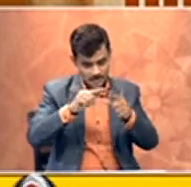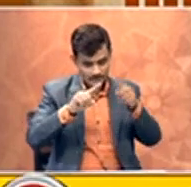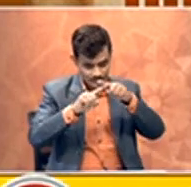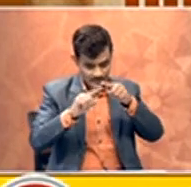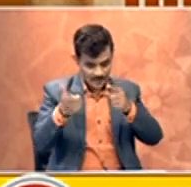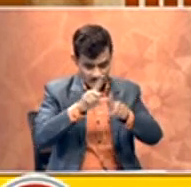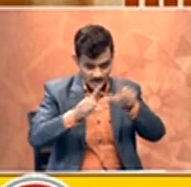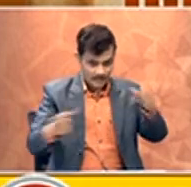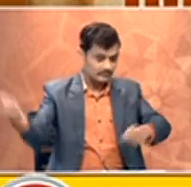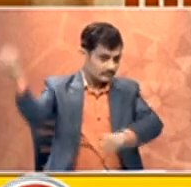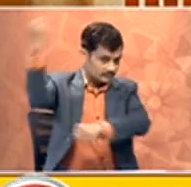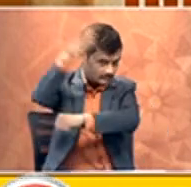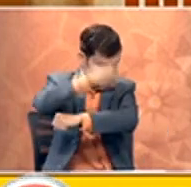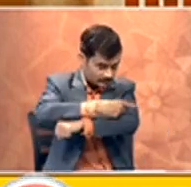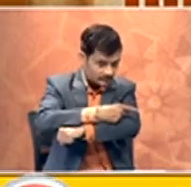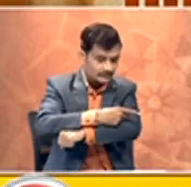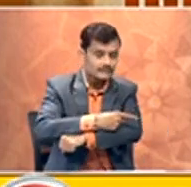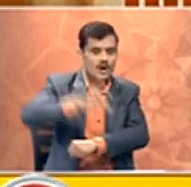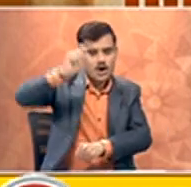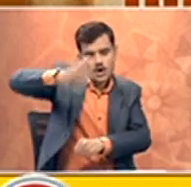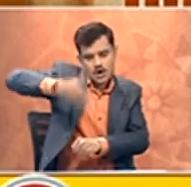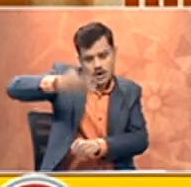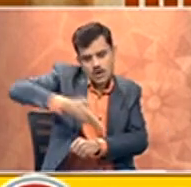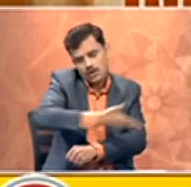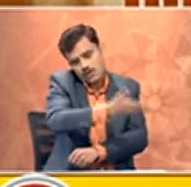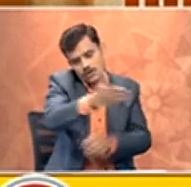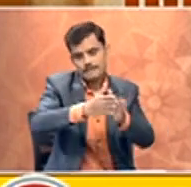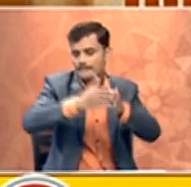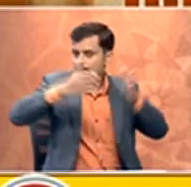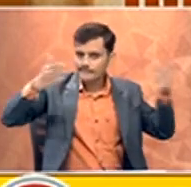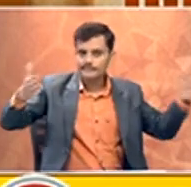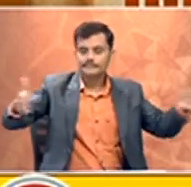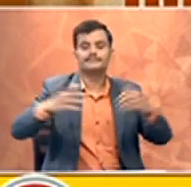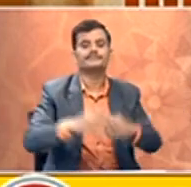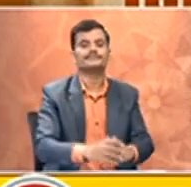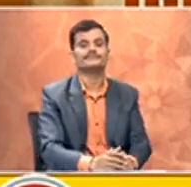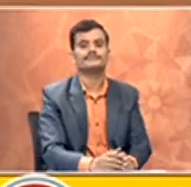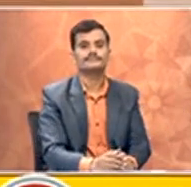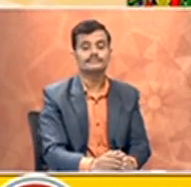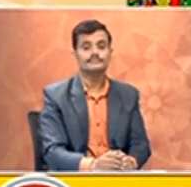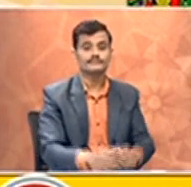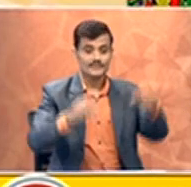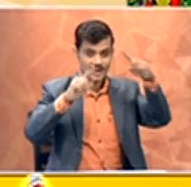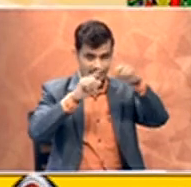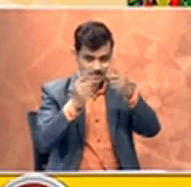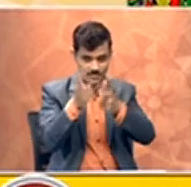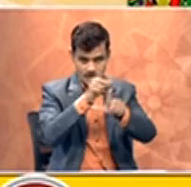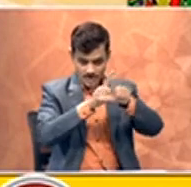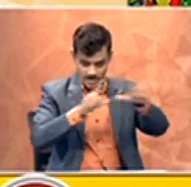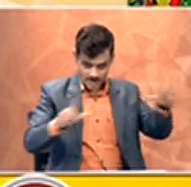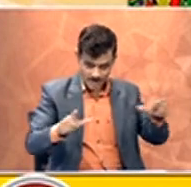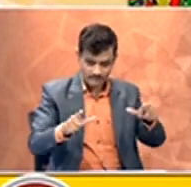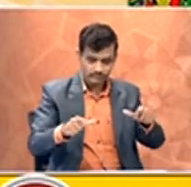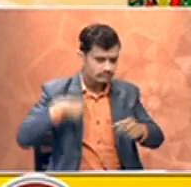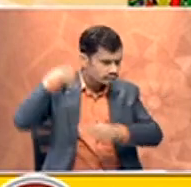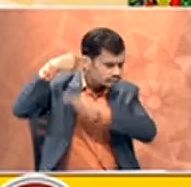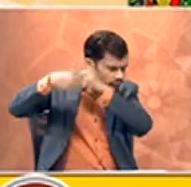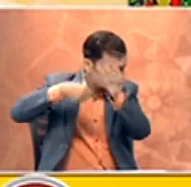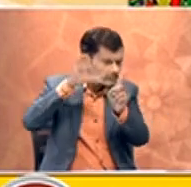को तेलुगु दिवस की बहुत बहुत बधाई। तेलुगु भाषा के साहित्य और विरासत